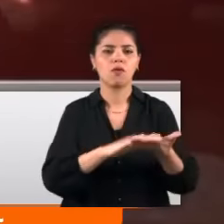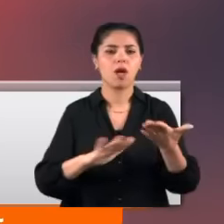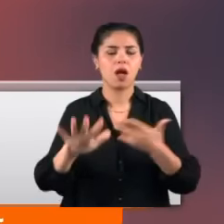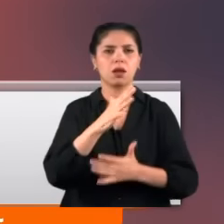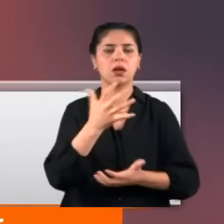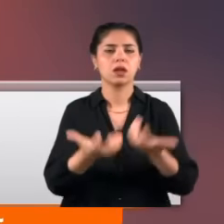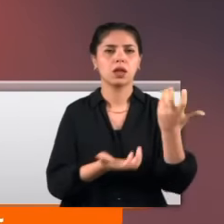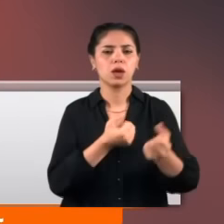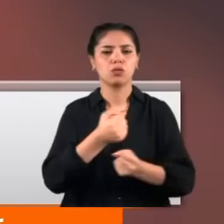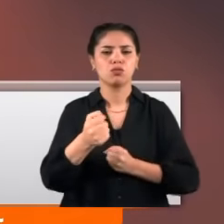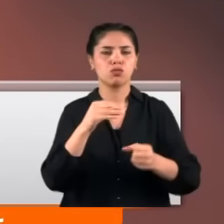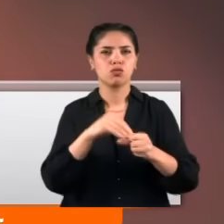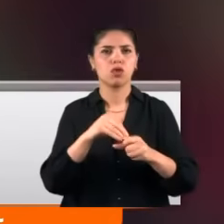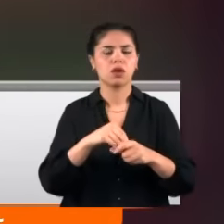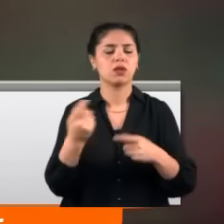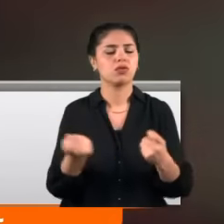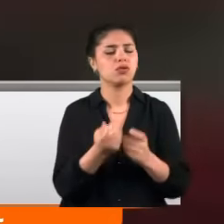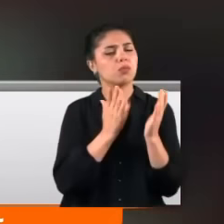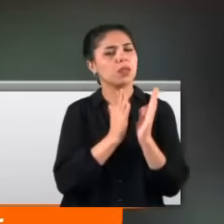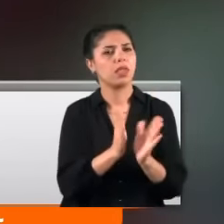yangınla mücadele için sahadaydı.